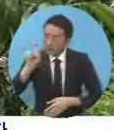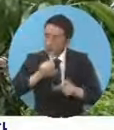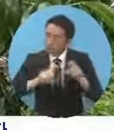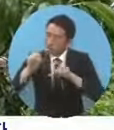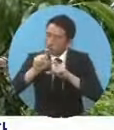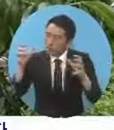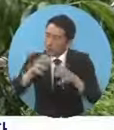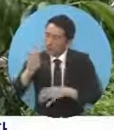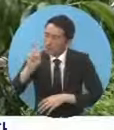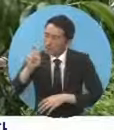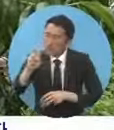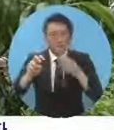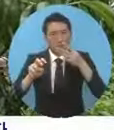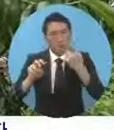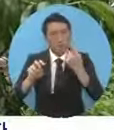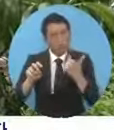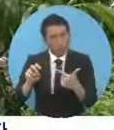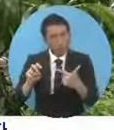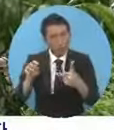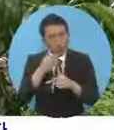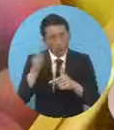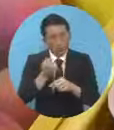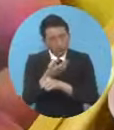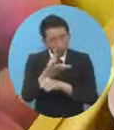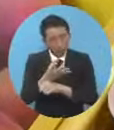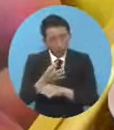20톤 정도를 수출 목표로 계획하고 있습니다.